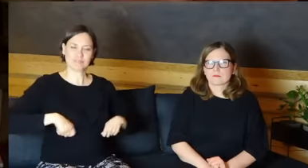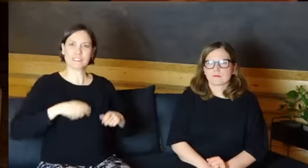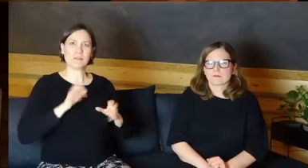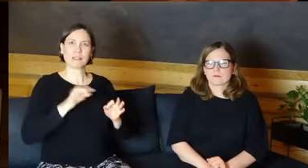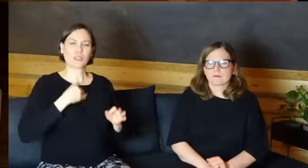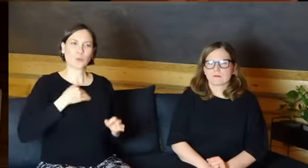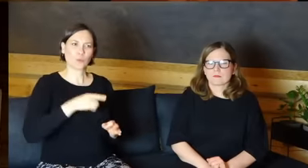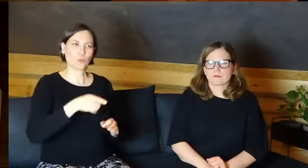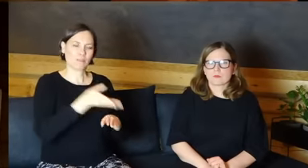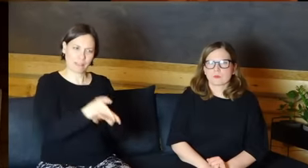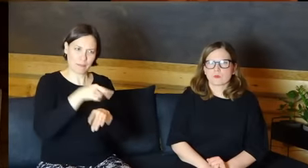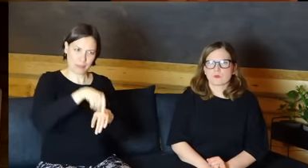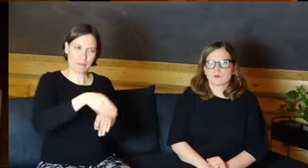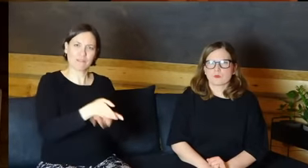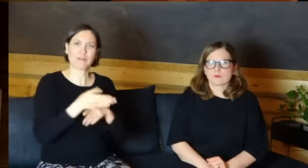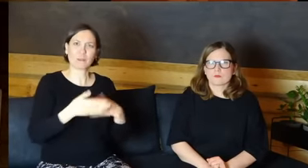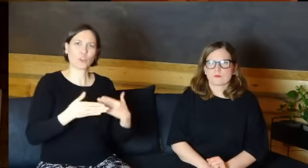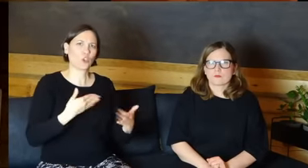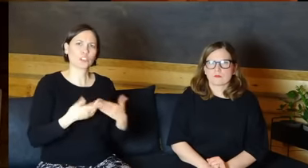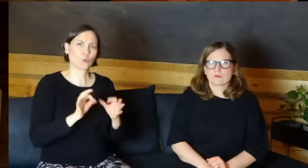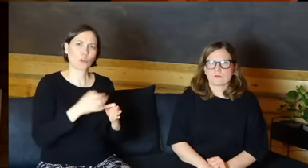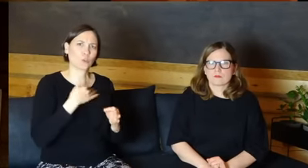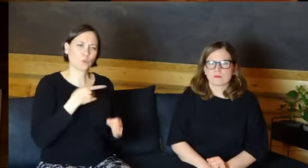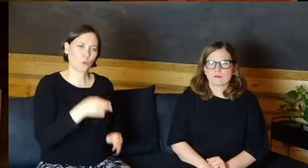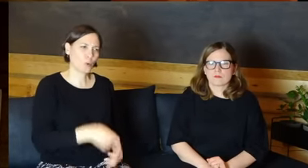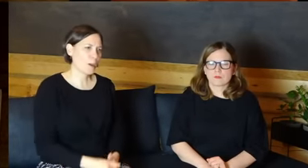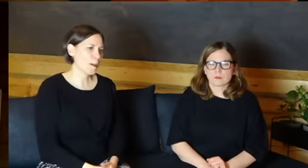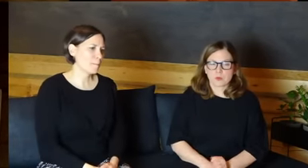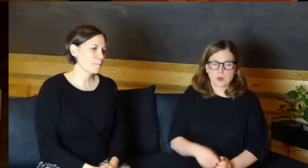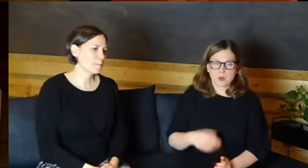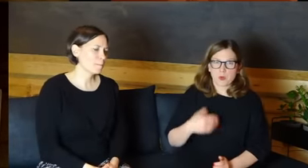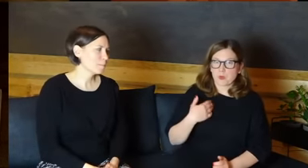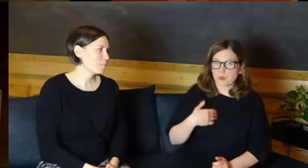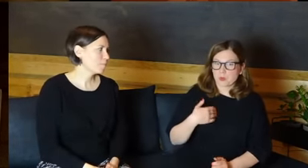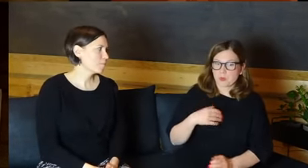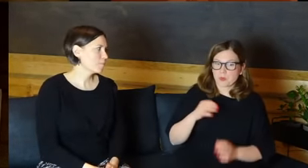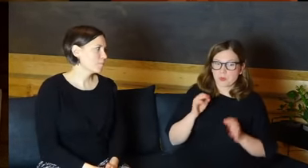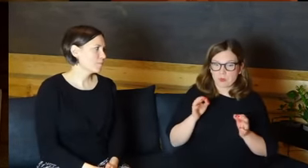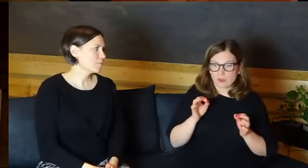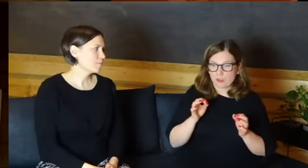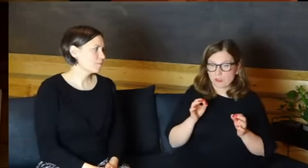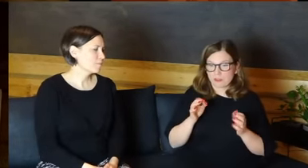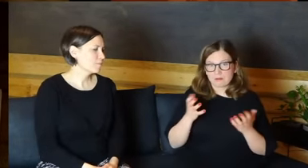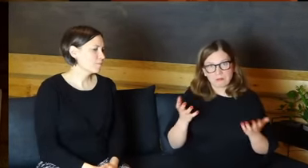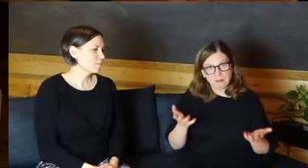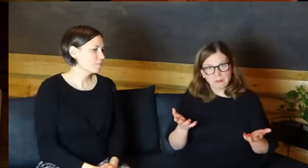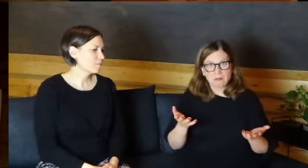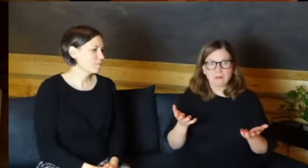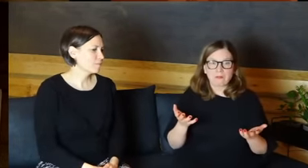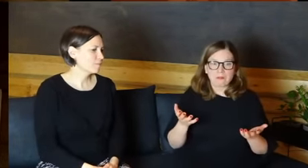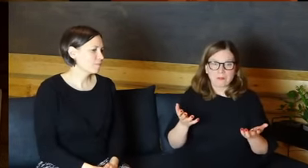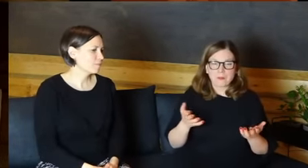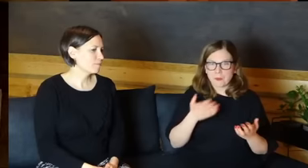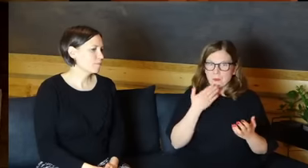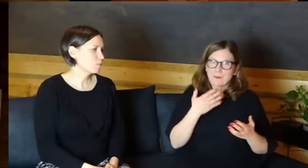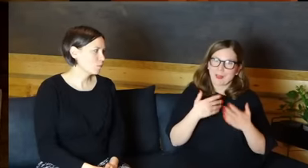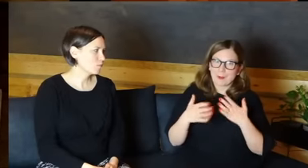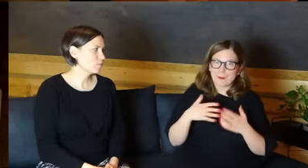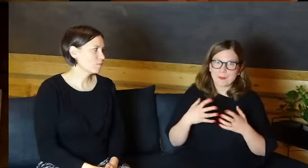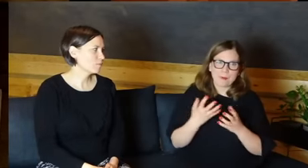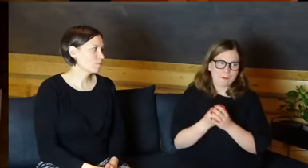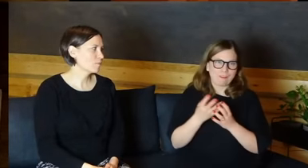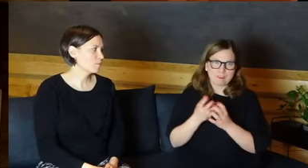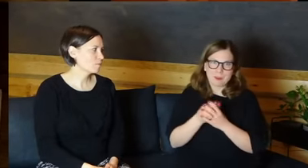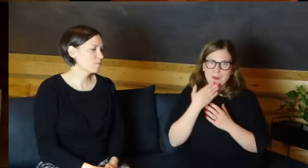sillä lailla. Merkkihän sen on vaihtunut, mutta tota, kyllähän meillä Ilpo on edelleen siellä mukana touhussa. Ja sehän on